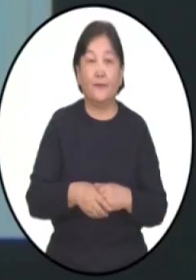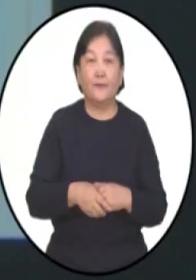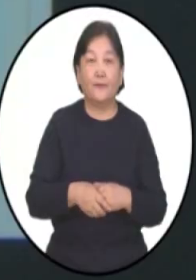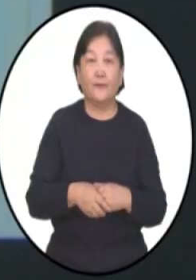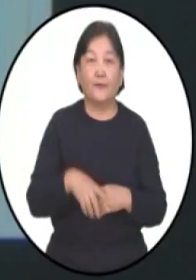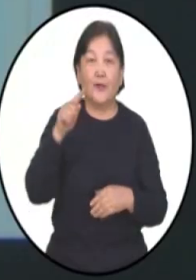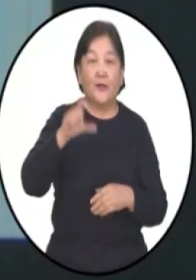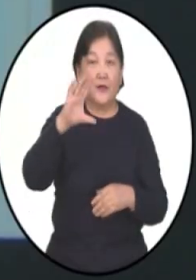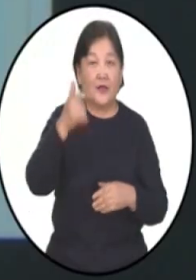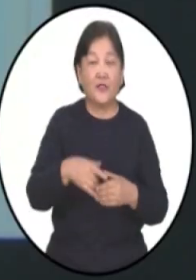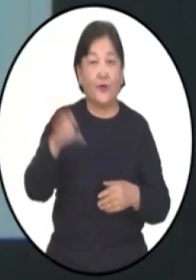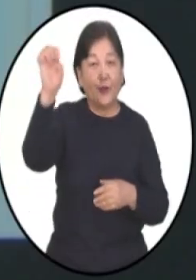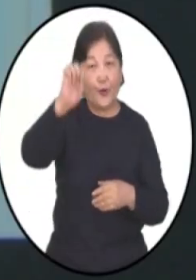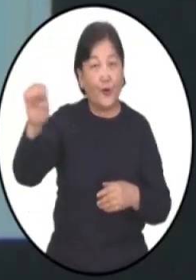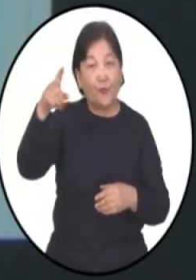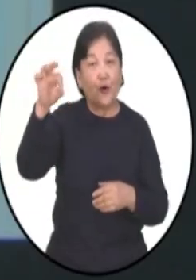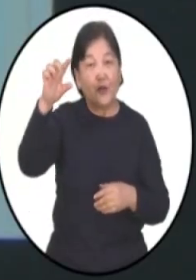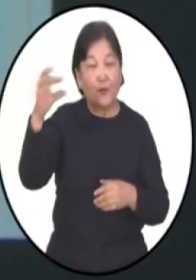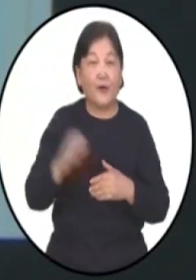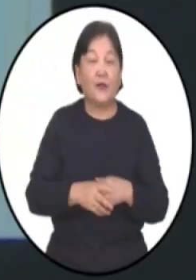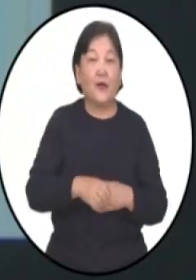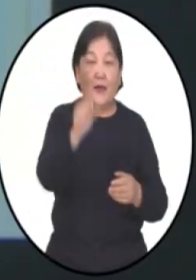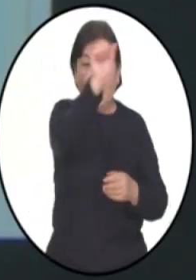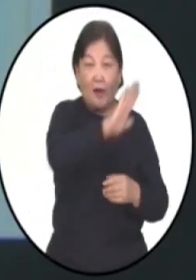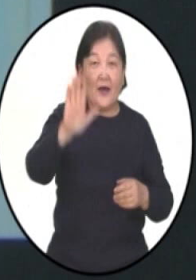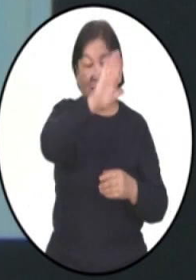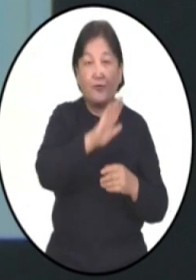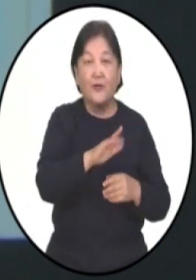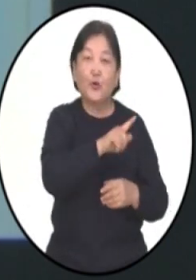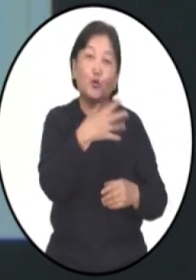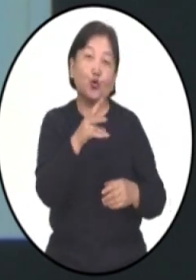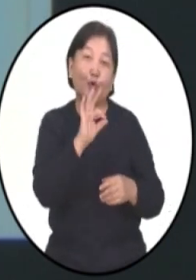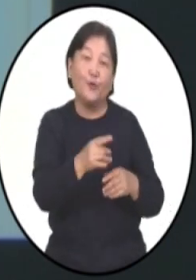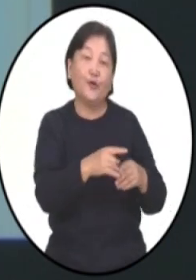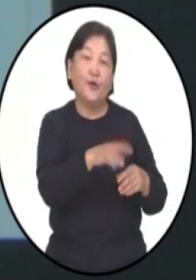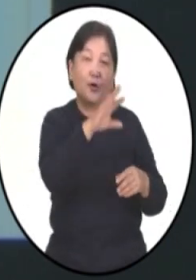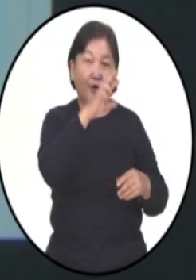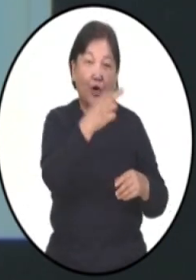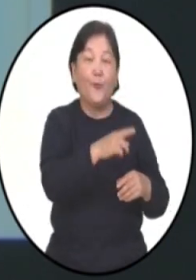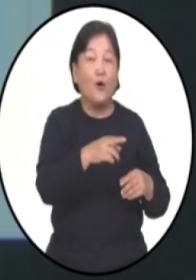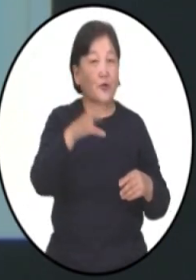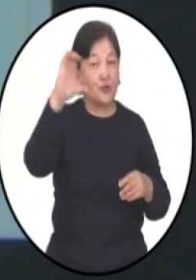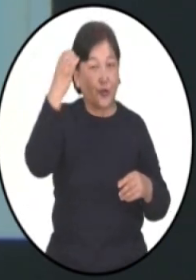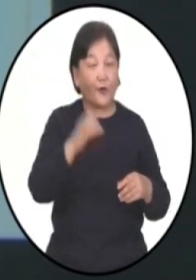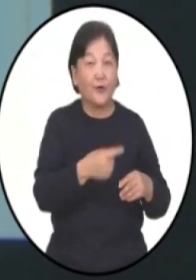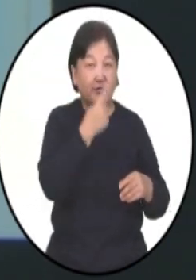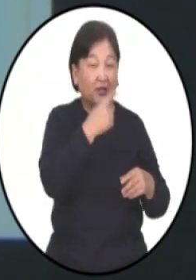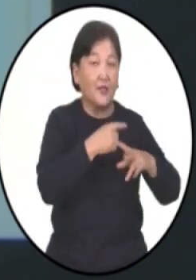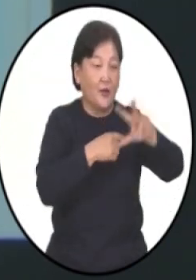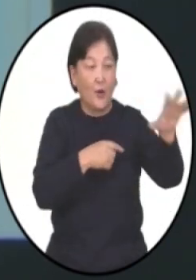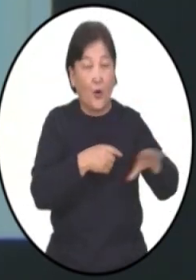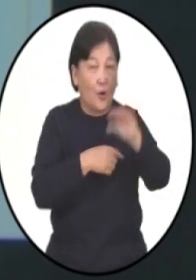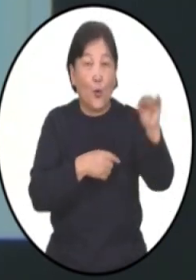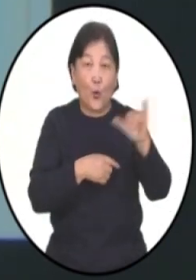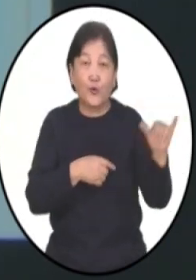За энэ хэсэг бол Европын холбоо. За Азад бол зүүн өмнөд Аз буюу Япон, Солонгос, бүгдээр нь Хятад ард улс бол өмнөд